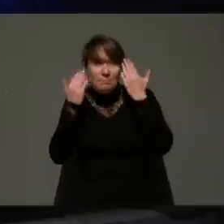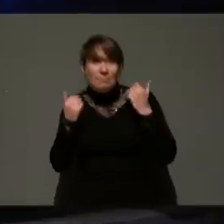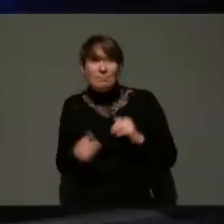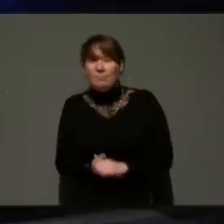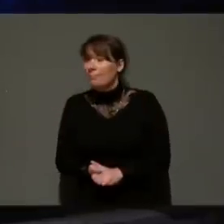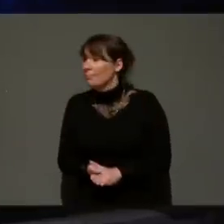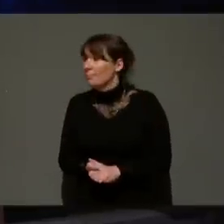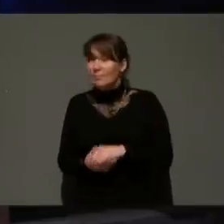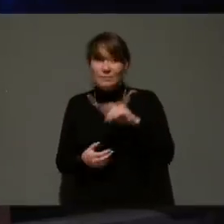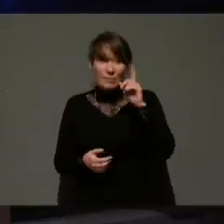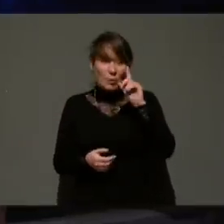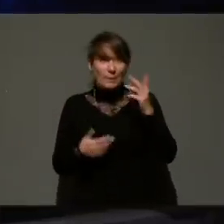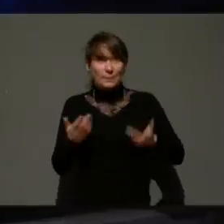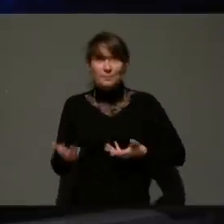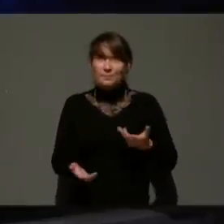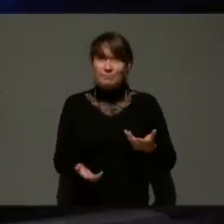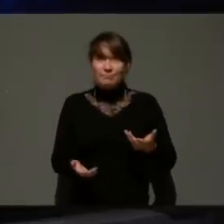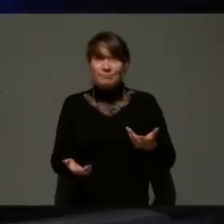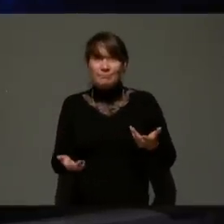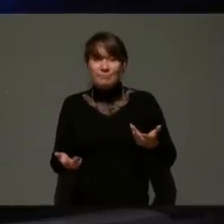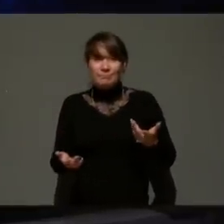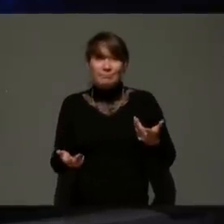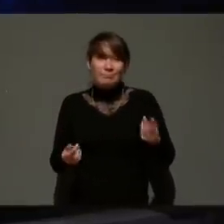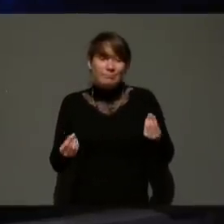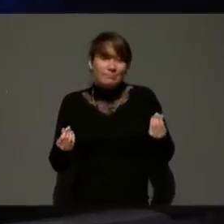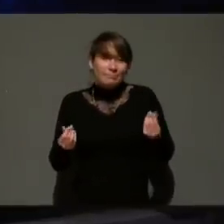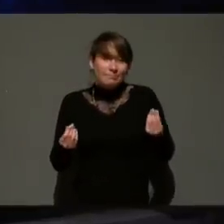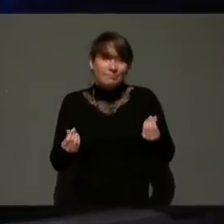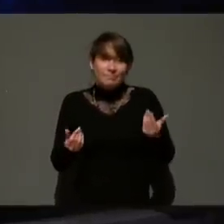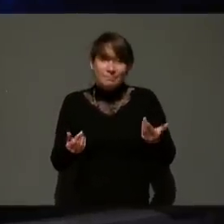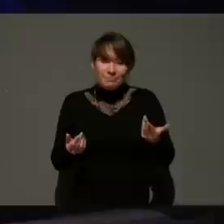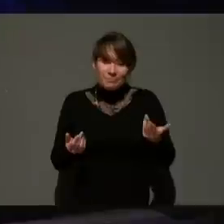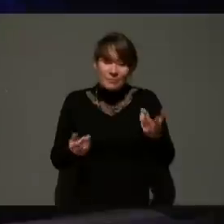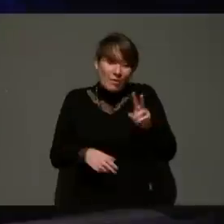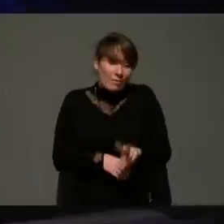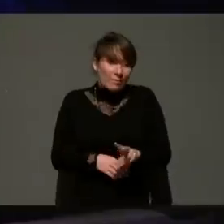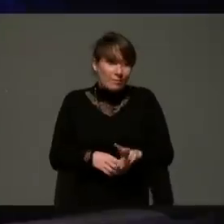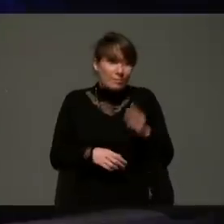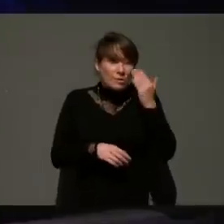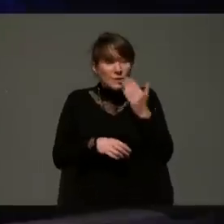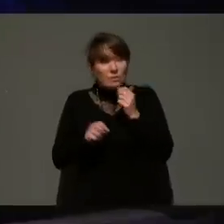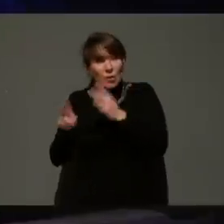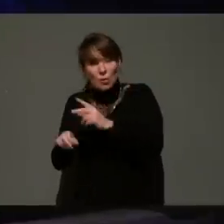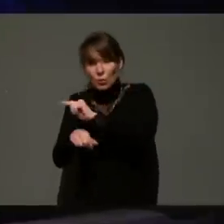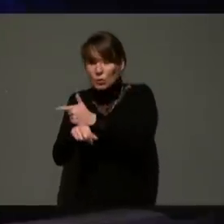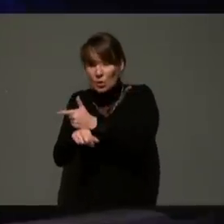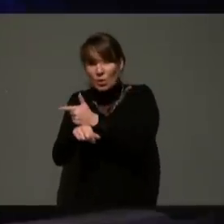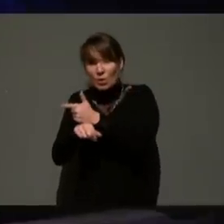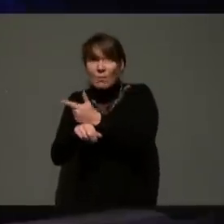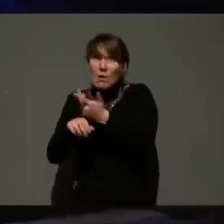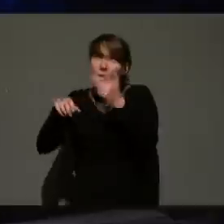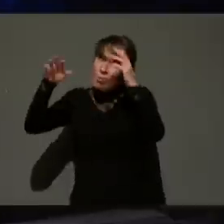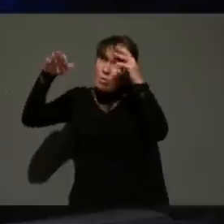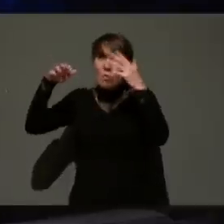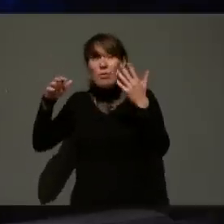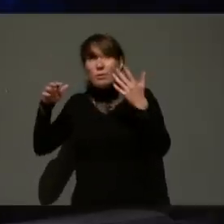parce que j'aborde pas les choses de cette façon. Mais c'est vrai que moi, le jour où j'ai deux heures de vélo et même s'il pleut, je vais pas me dire